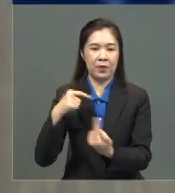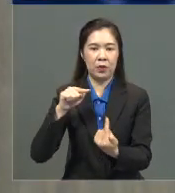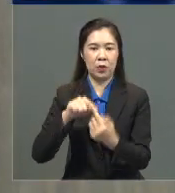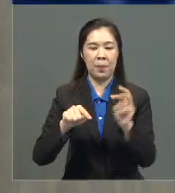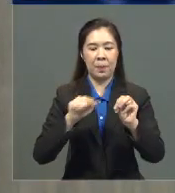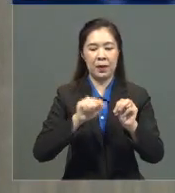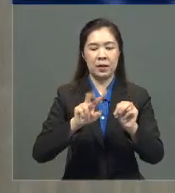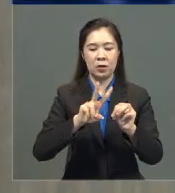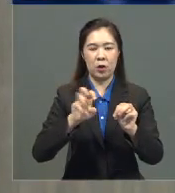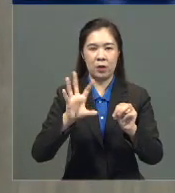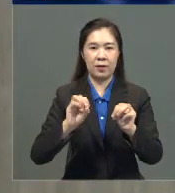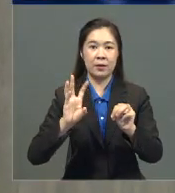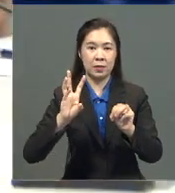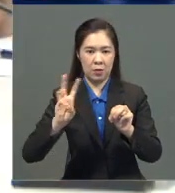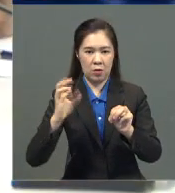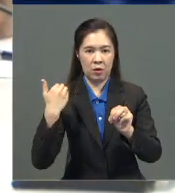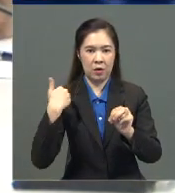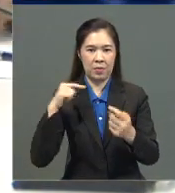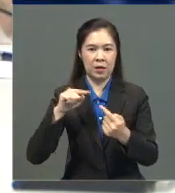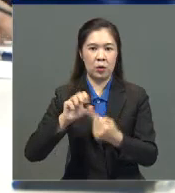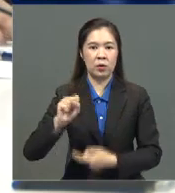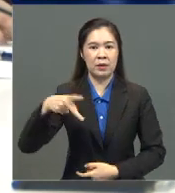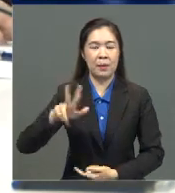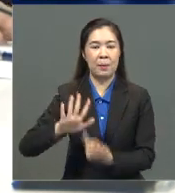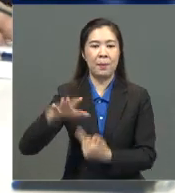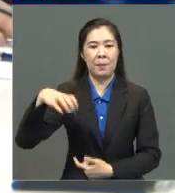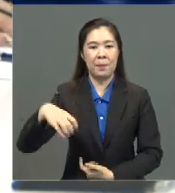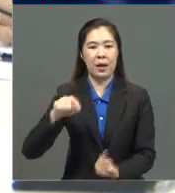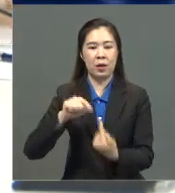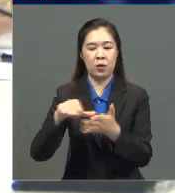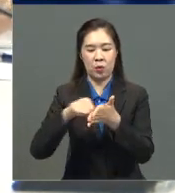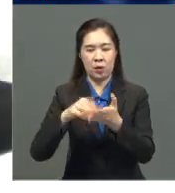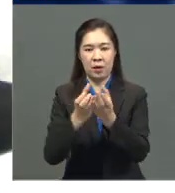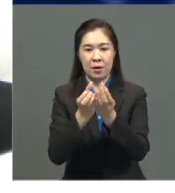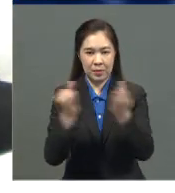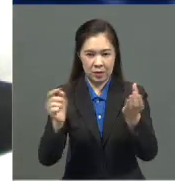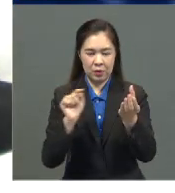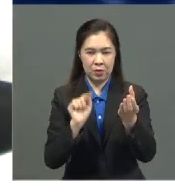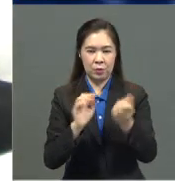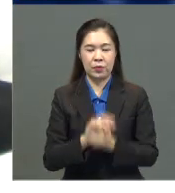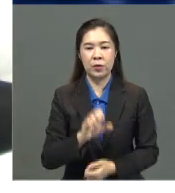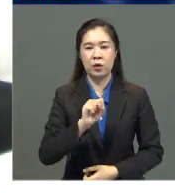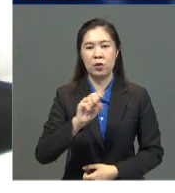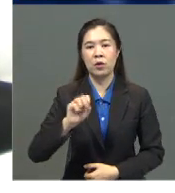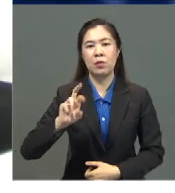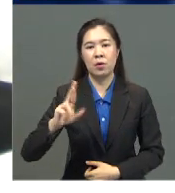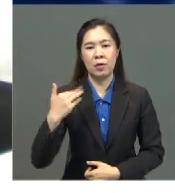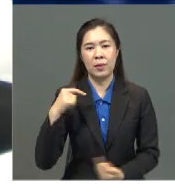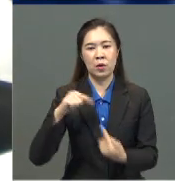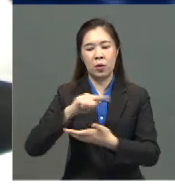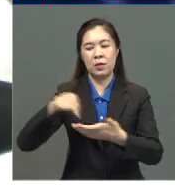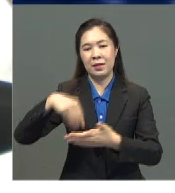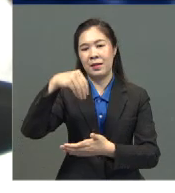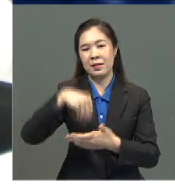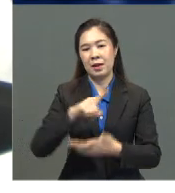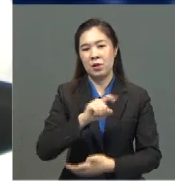มาตรา 256เพื่อเปิดทางให้มีสภาร่างรัฐธรรมนูญแต่ว่าจะเพิ่มรายละเอียดที่มาของส.ส.ร.ก็คือมาจากการเลือก